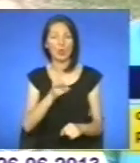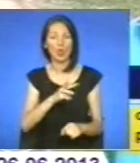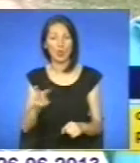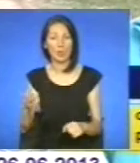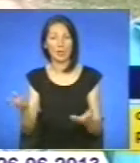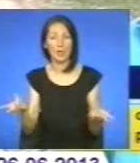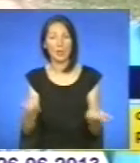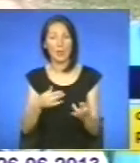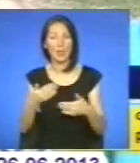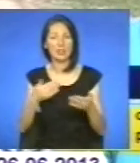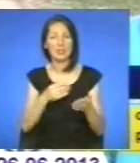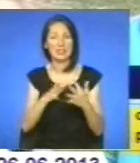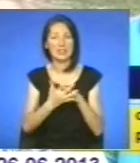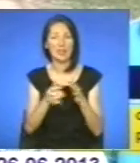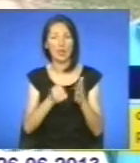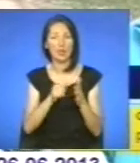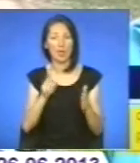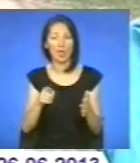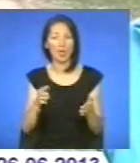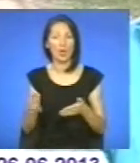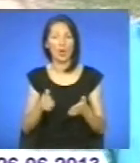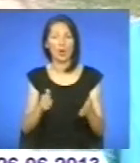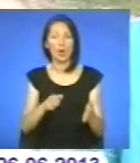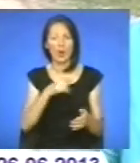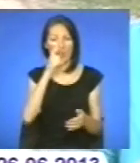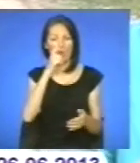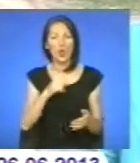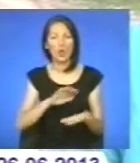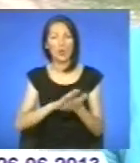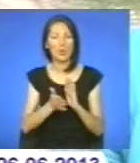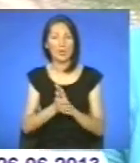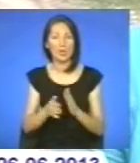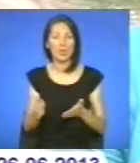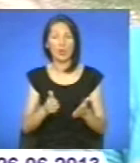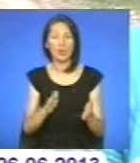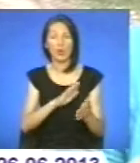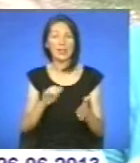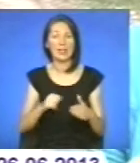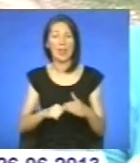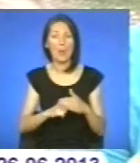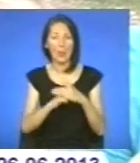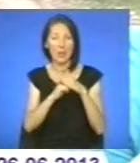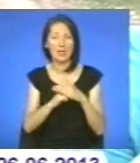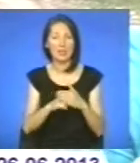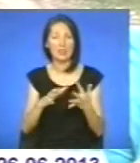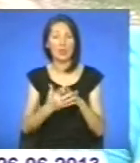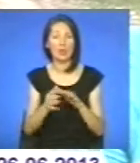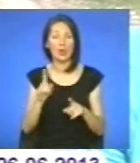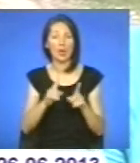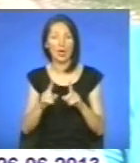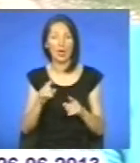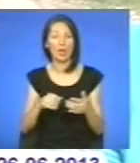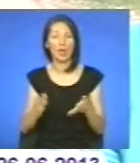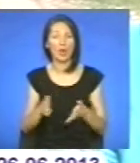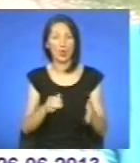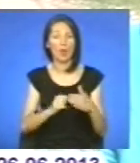Дунаїв. Дорога знаходиться в нас в незадовільному стані, хоча дорога не на балансі сільської ради, дорога знаходиться на балансі райавтодору.